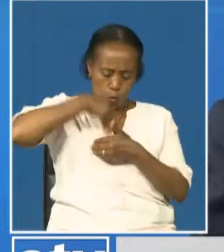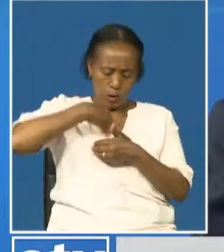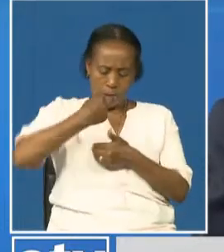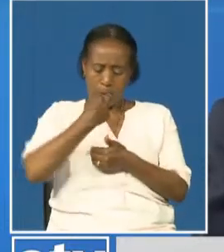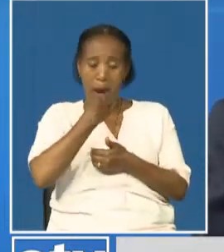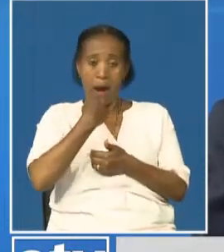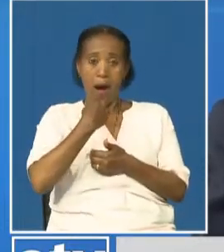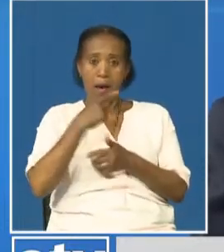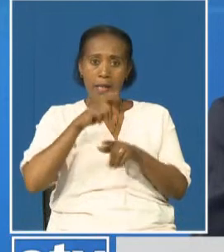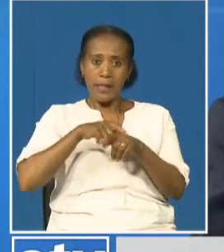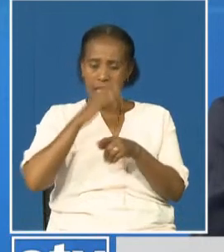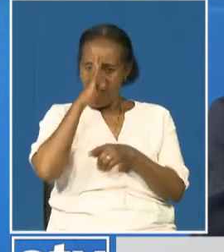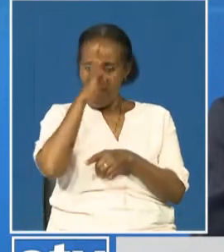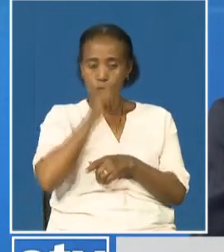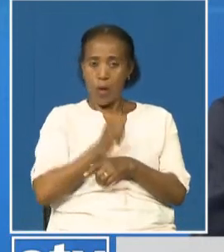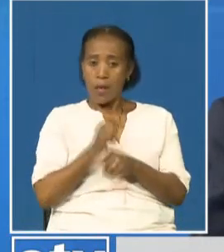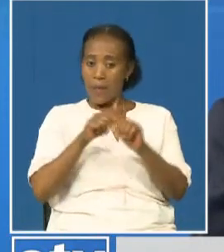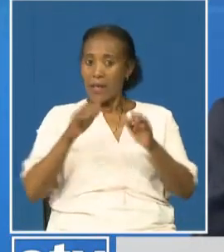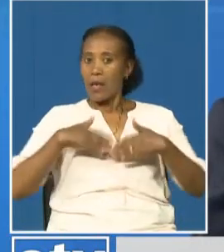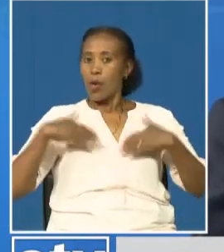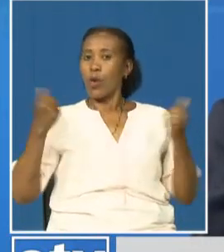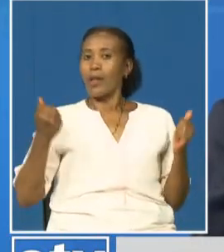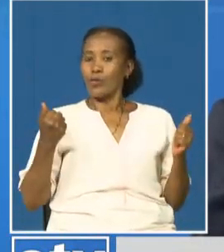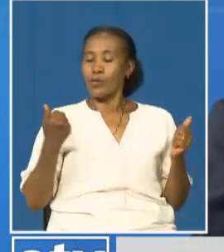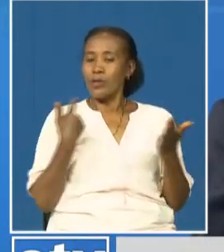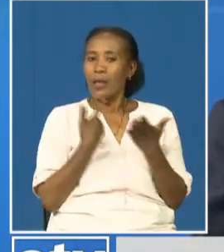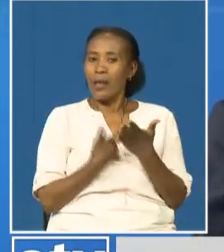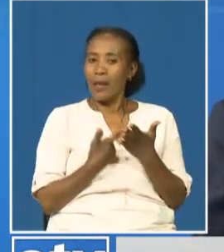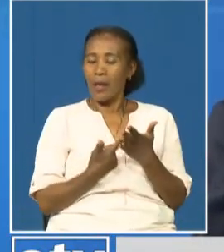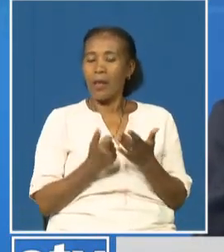የማያ ጊዜም ፈጥሯል። በተለይ ለወጣቶች ይሄ